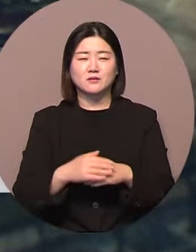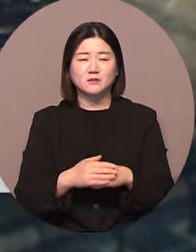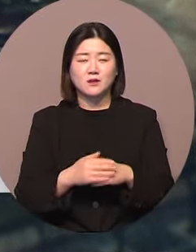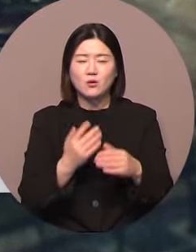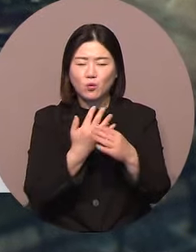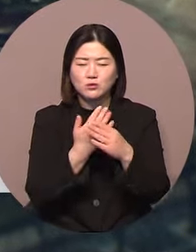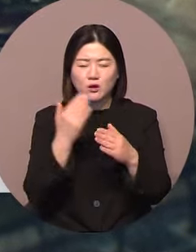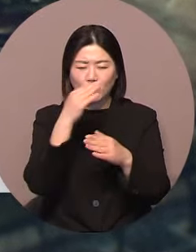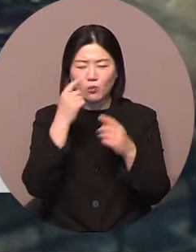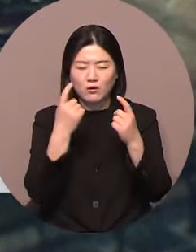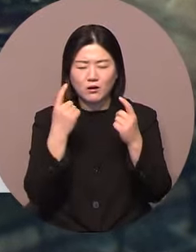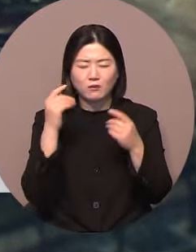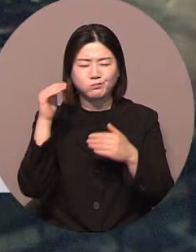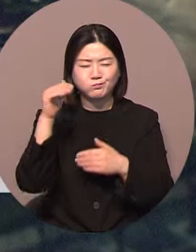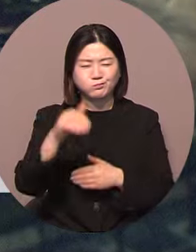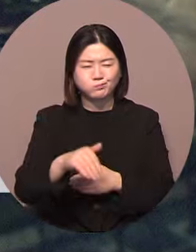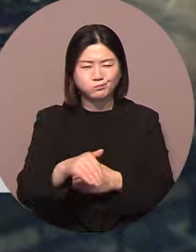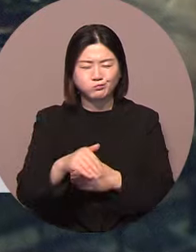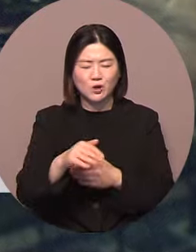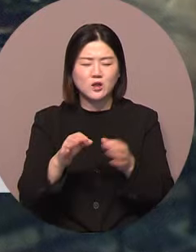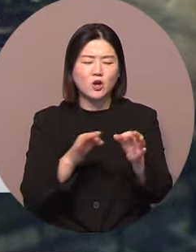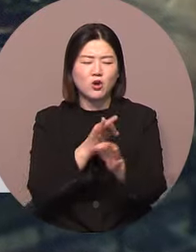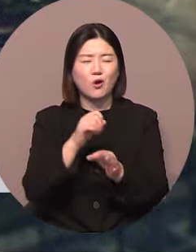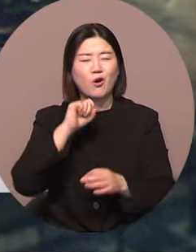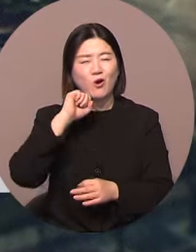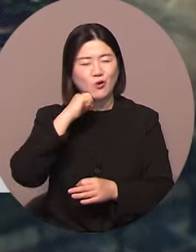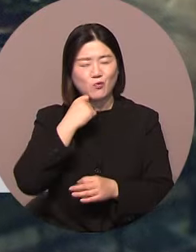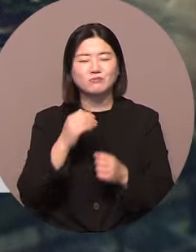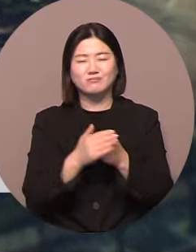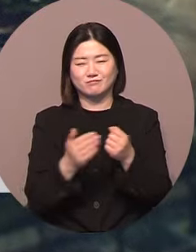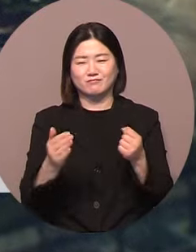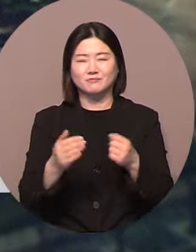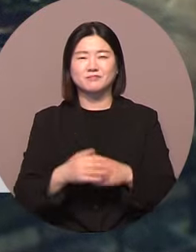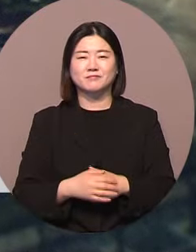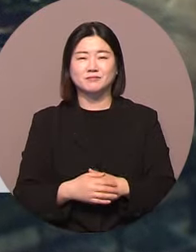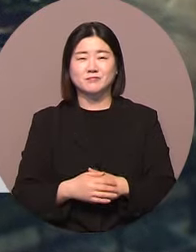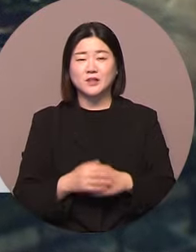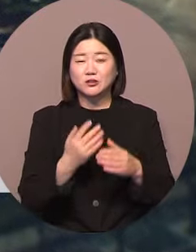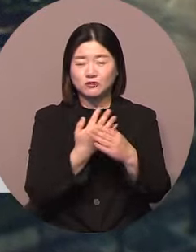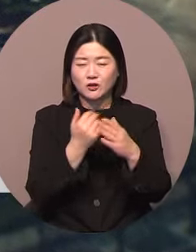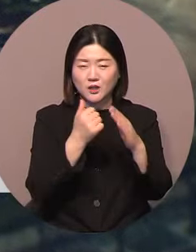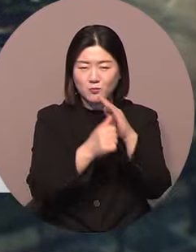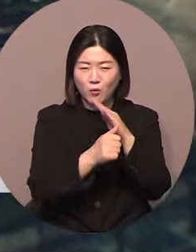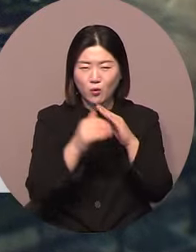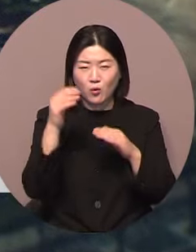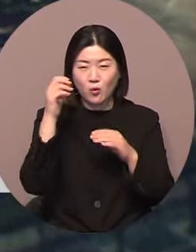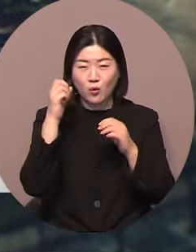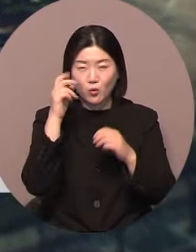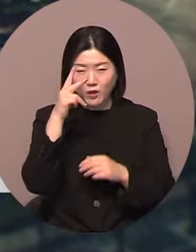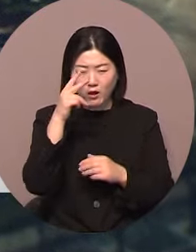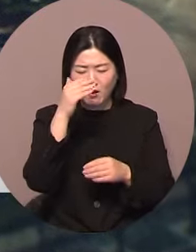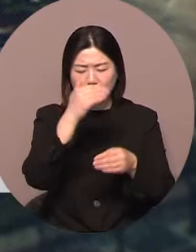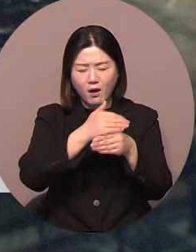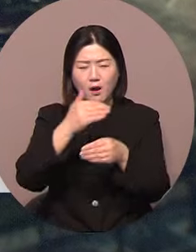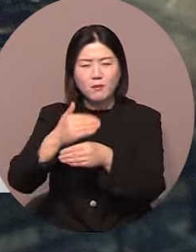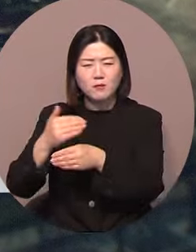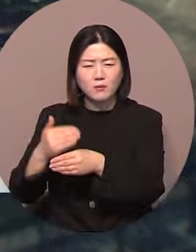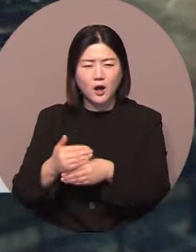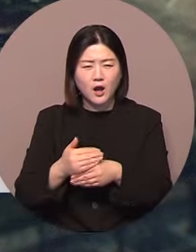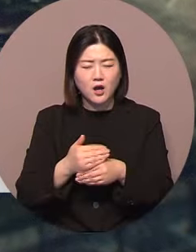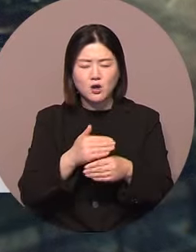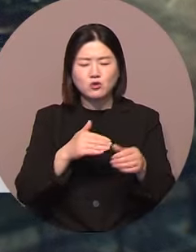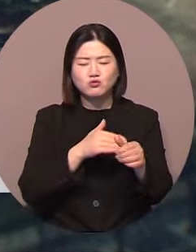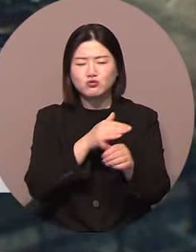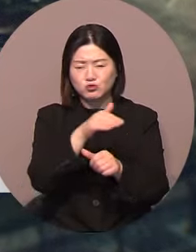온천 관광이 제라하 결국 경영난을 이기지 못한 건데요 유성을 대표하는 호텔들이 줄줄히 폐업하면서